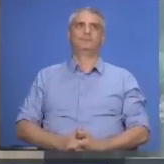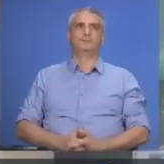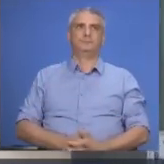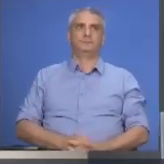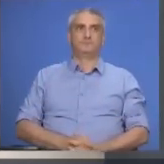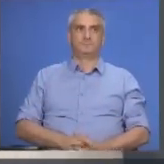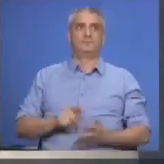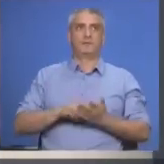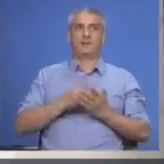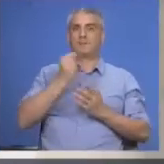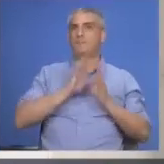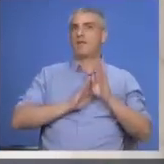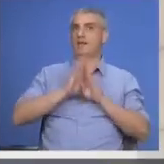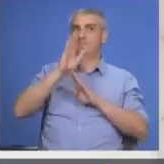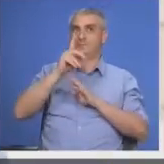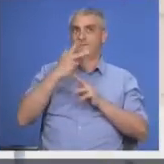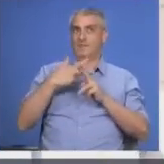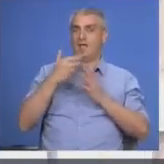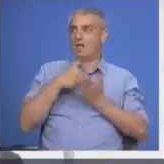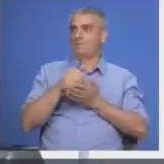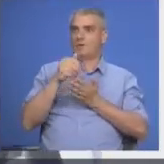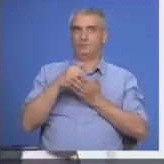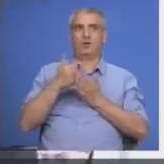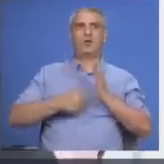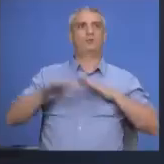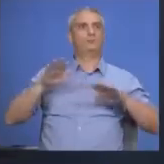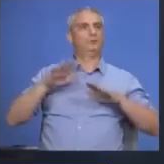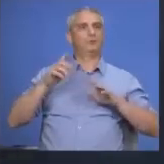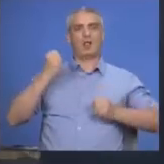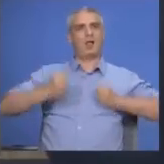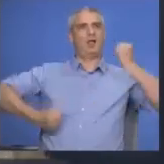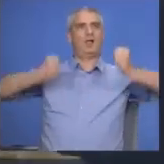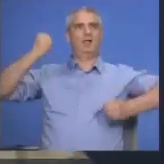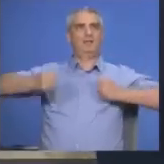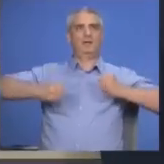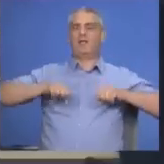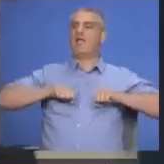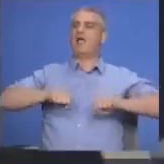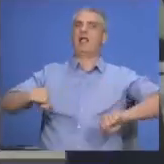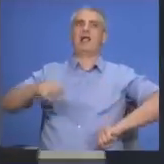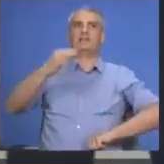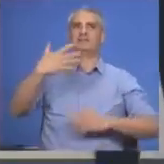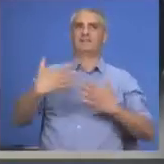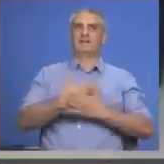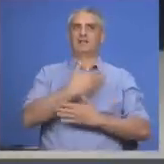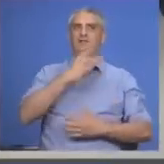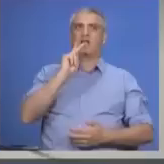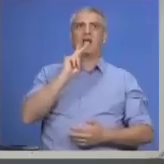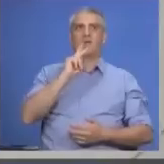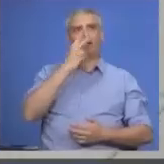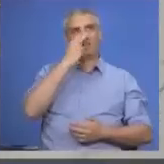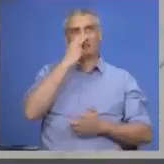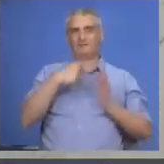בצל גל עליות המחירים שרק נמשך, ראש הממשלה הסתער השבוע על העגלה בסניף החדש של קרפור וניסה